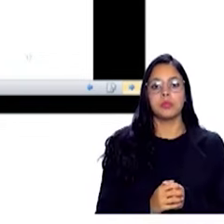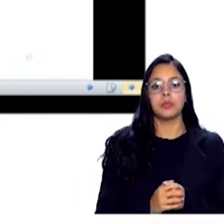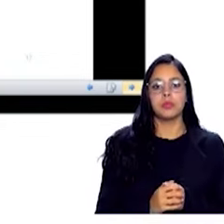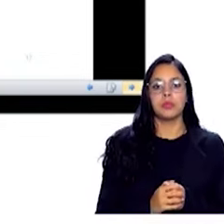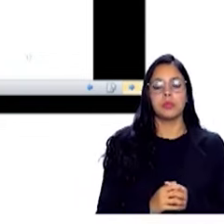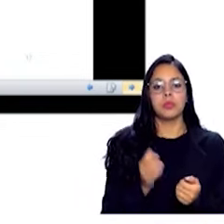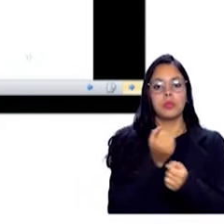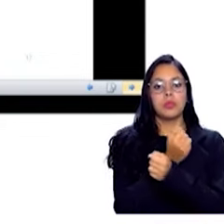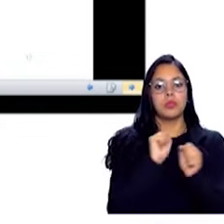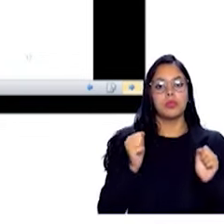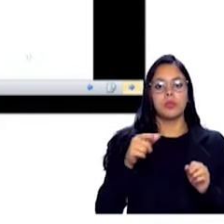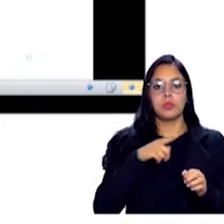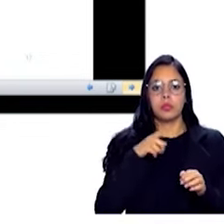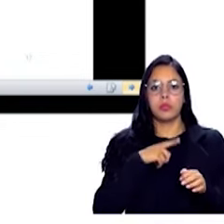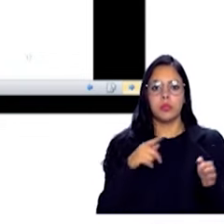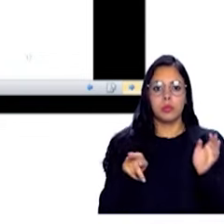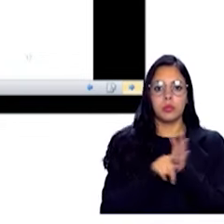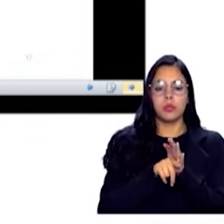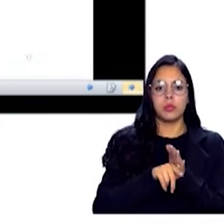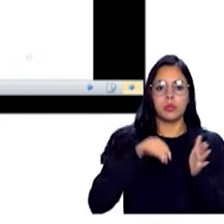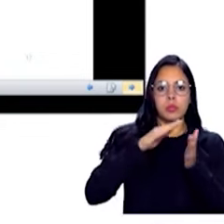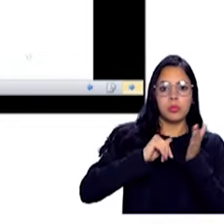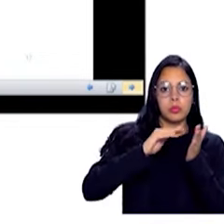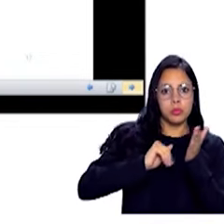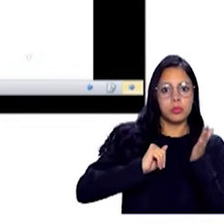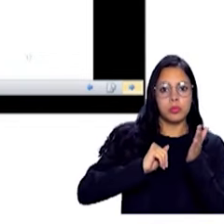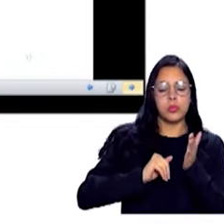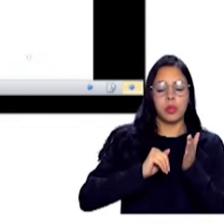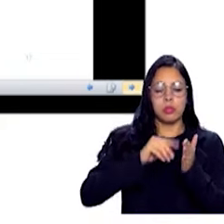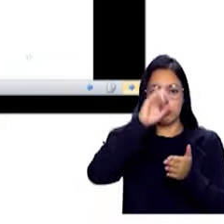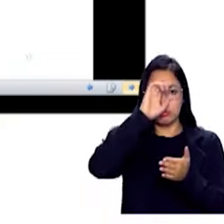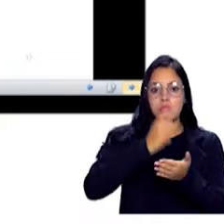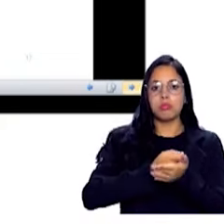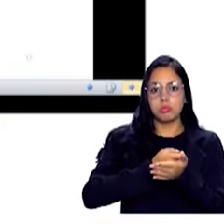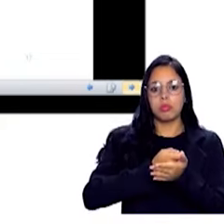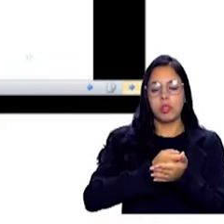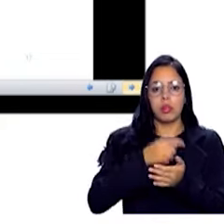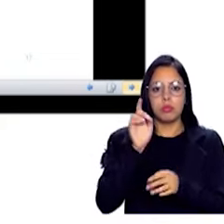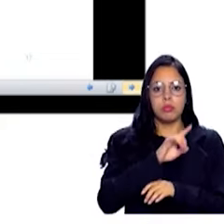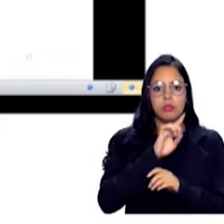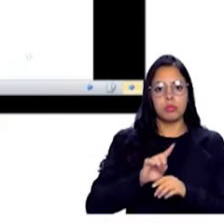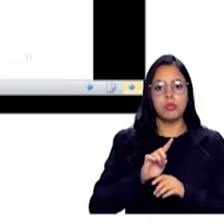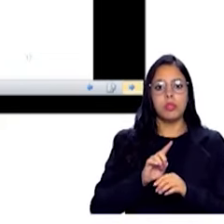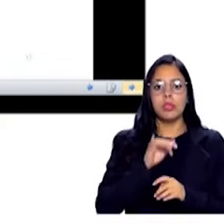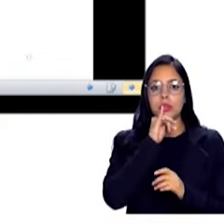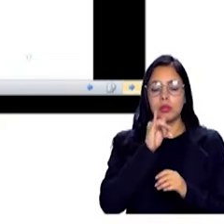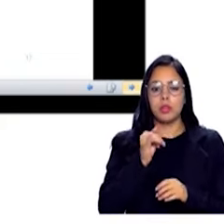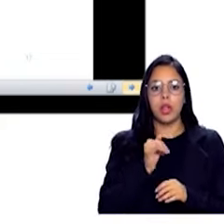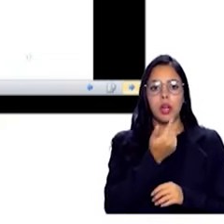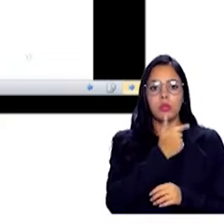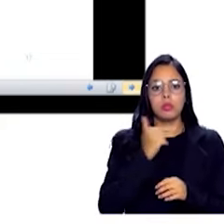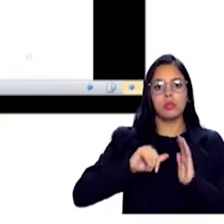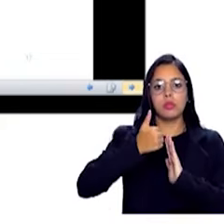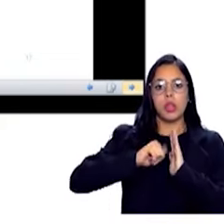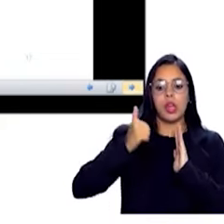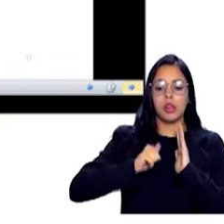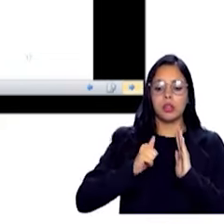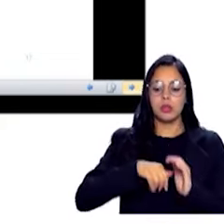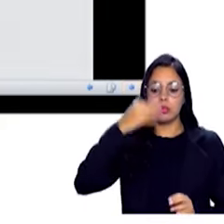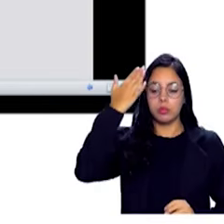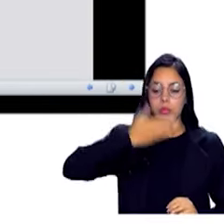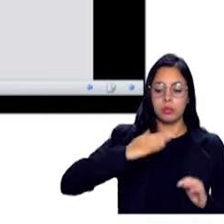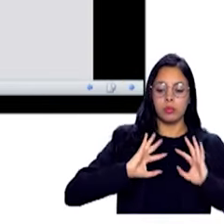una decisione con cui Il Giudice ha considerato Tutti i fatti ma ha valutato Male anche in modo palese una prova